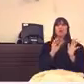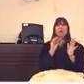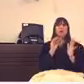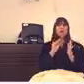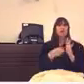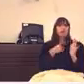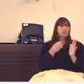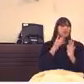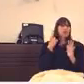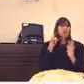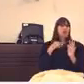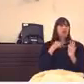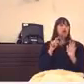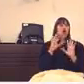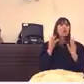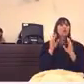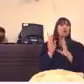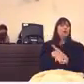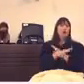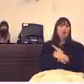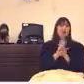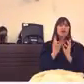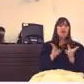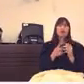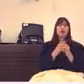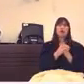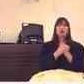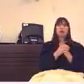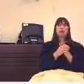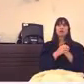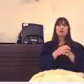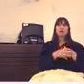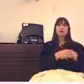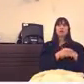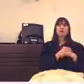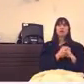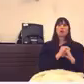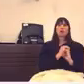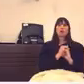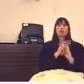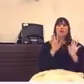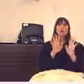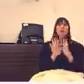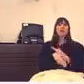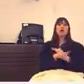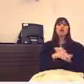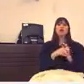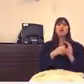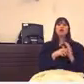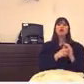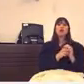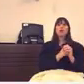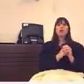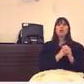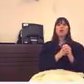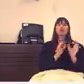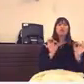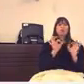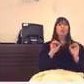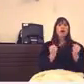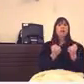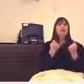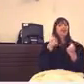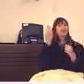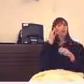דעתי, כל מה שפנוי וכל מה שאפשרי, אוקיי? בלי לחסוך שום מאמץ. אני